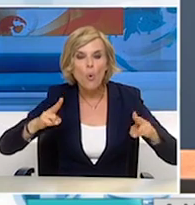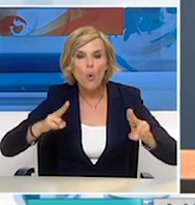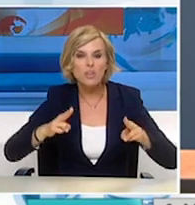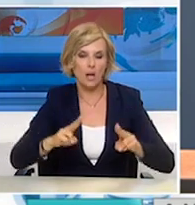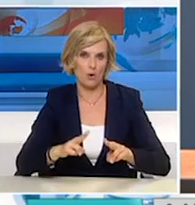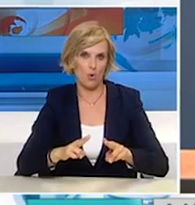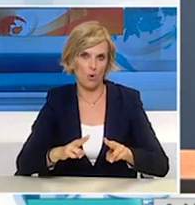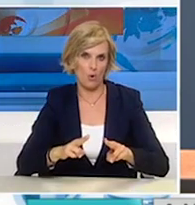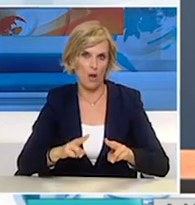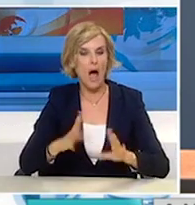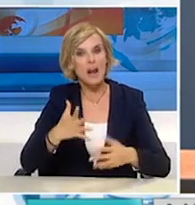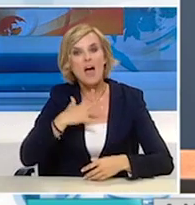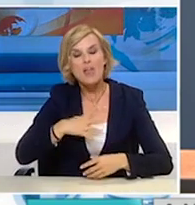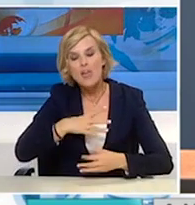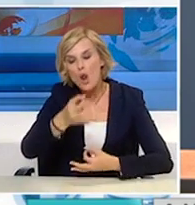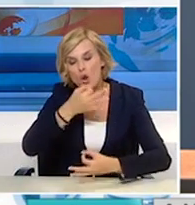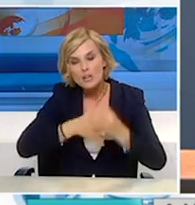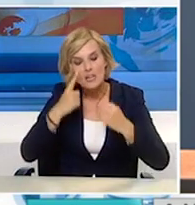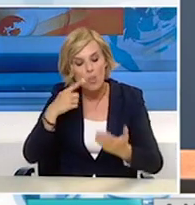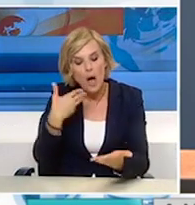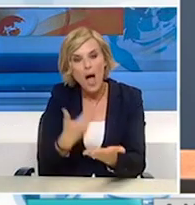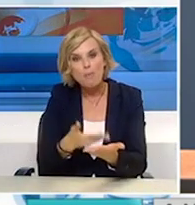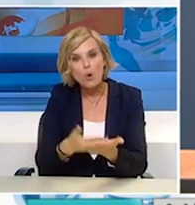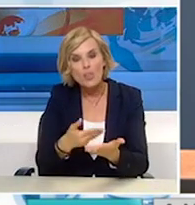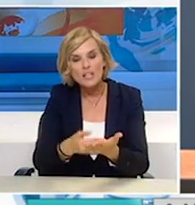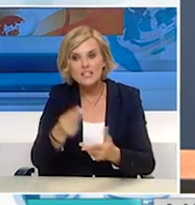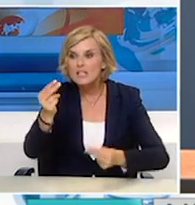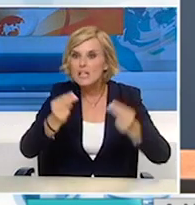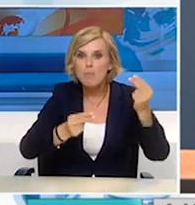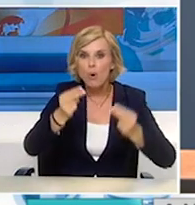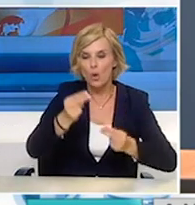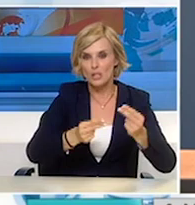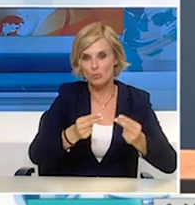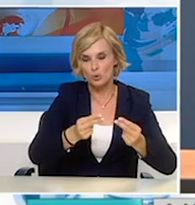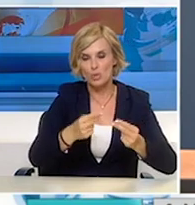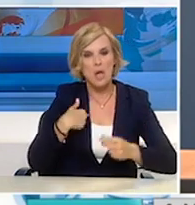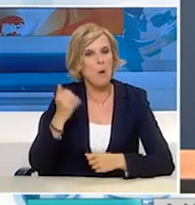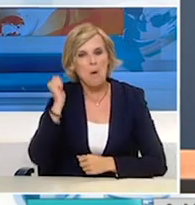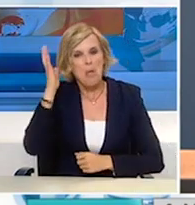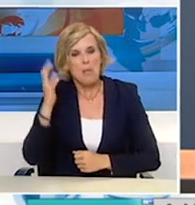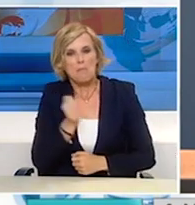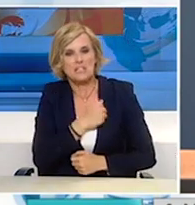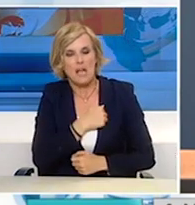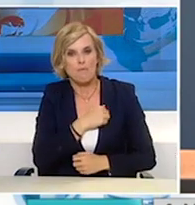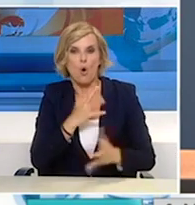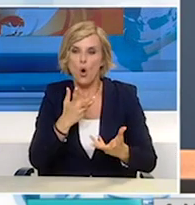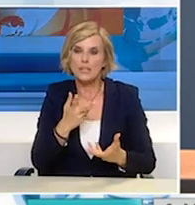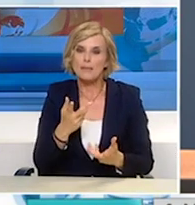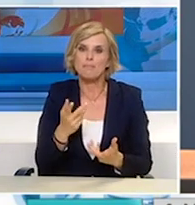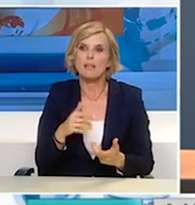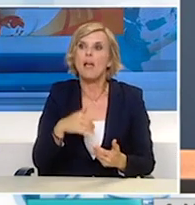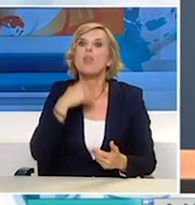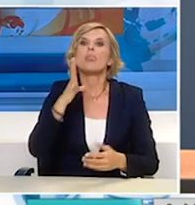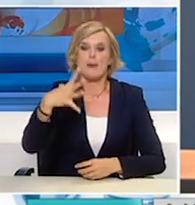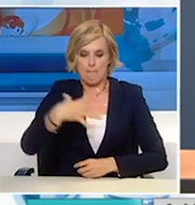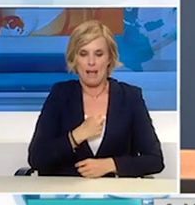συγκεντρώσεις, αλλά και πάλι θα ήθελα να το δούμε αυτό με μαθηματικά και με αριθμούς. Δεν θεωρώ ότι αυξήθηκε η ανοσία ή